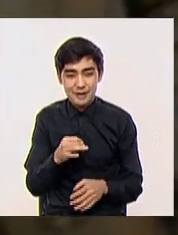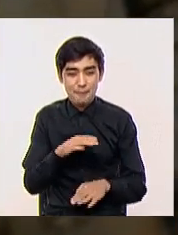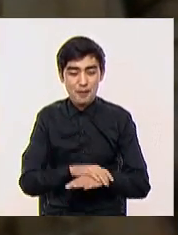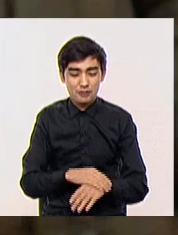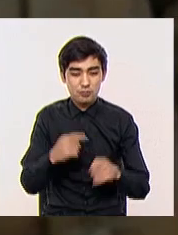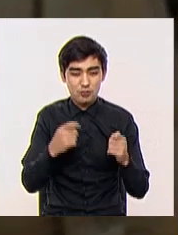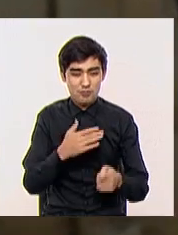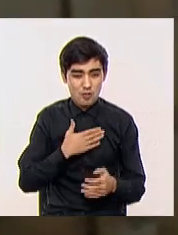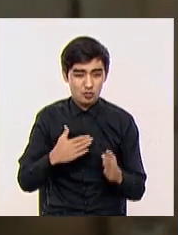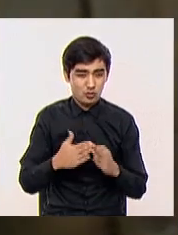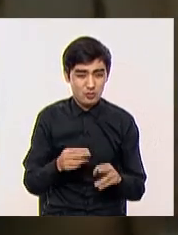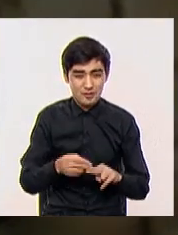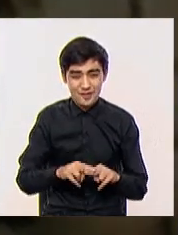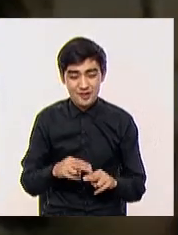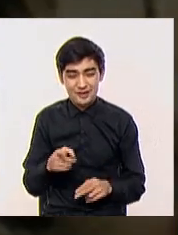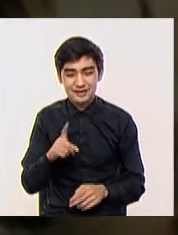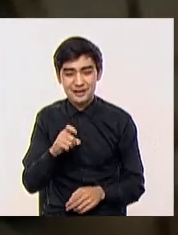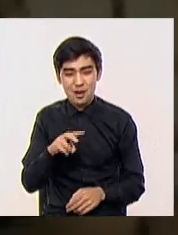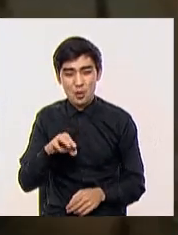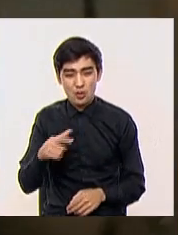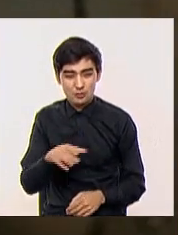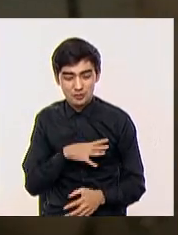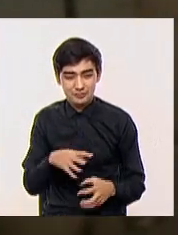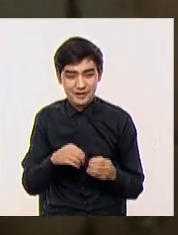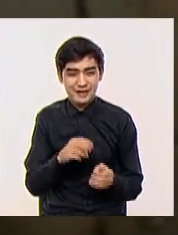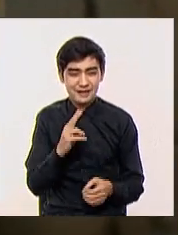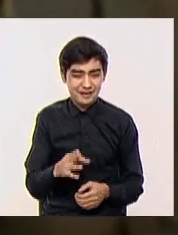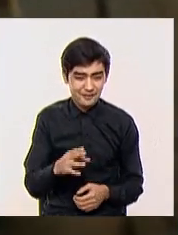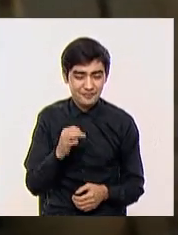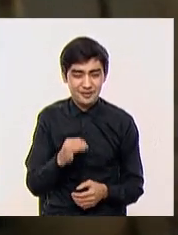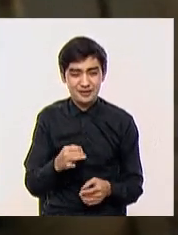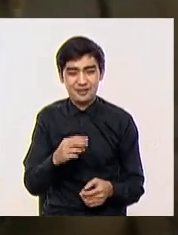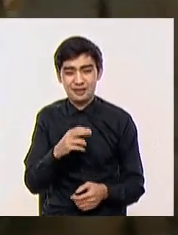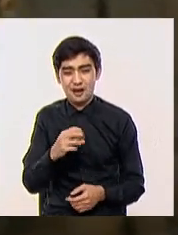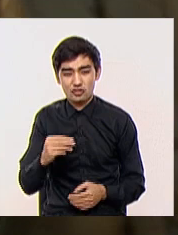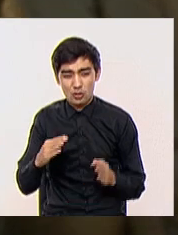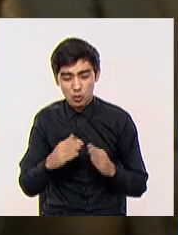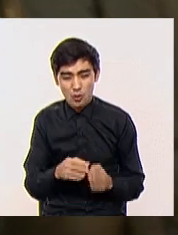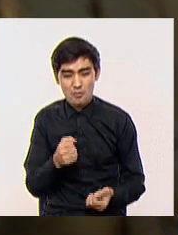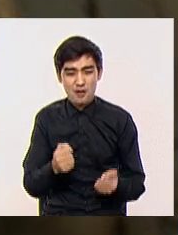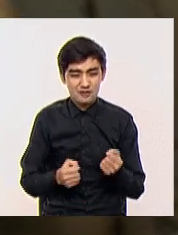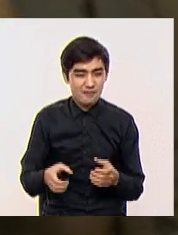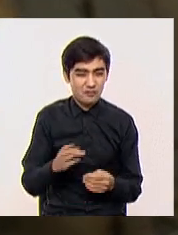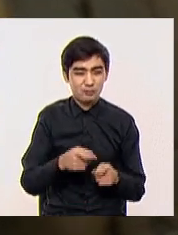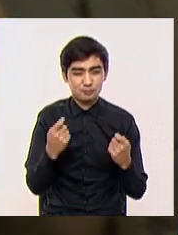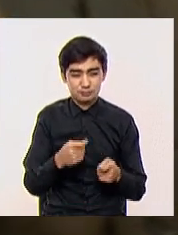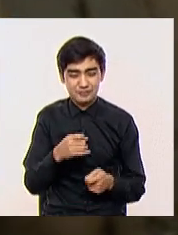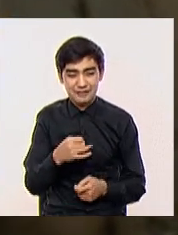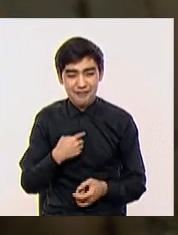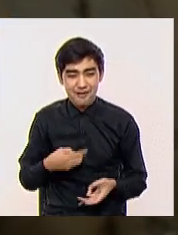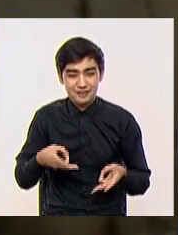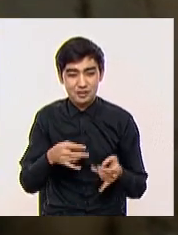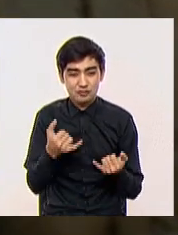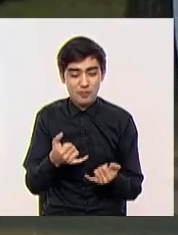все мое имущество, которое находилось в залоге. Это весь и квартиры, и дачный домик, все, и машины. И в конце концов я